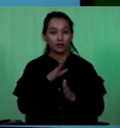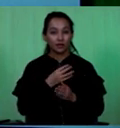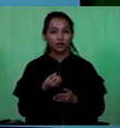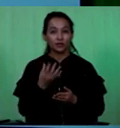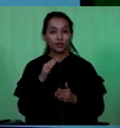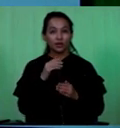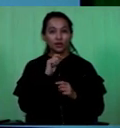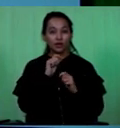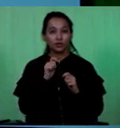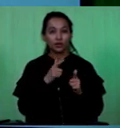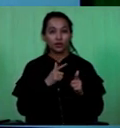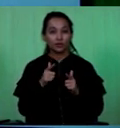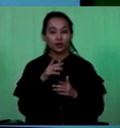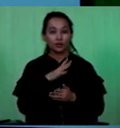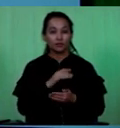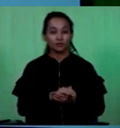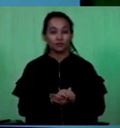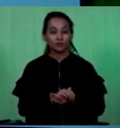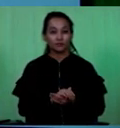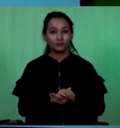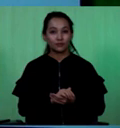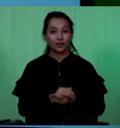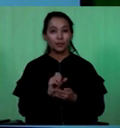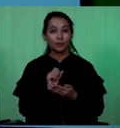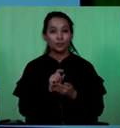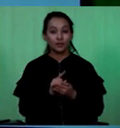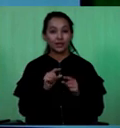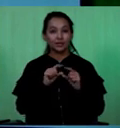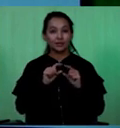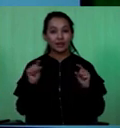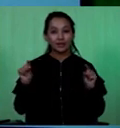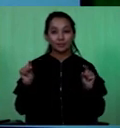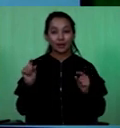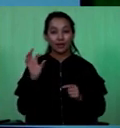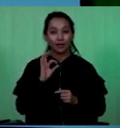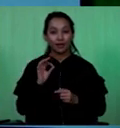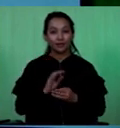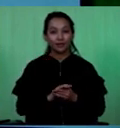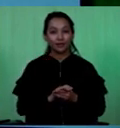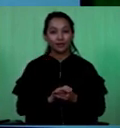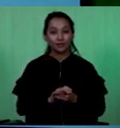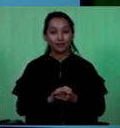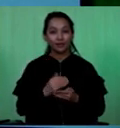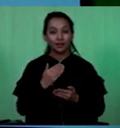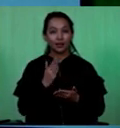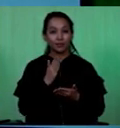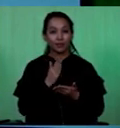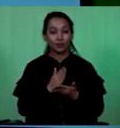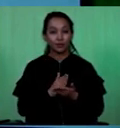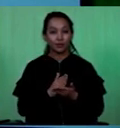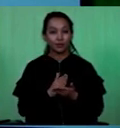bog'langan? Demak, ushbu masalamiz tasma haqida. Bizga ma'lum narsalar.